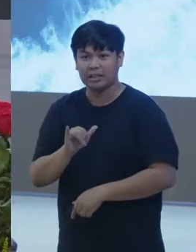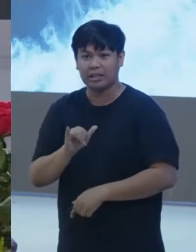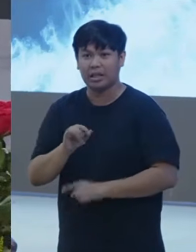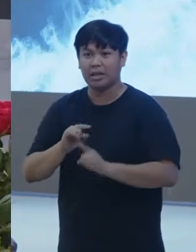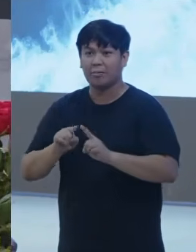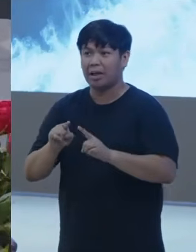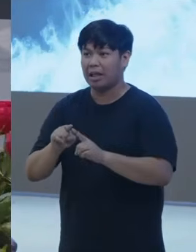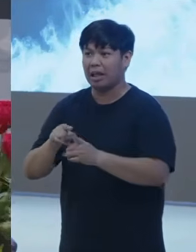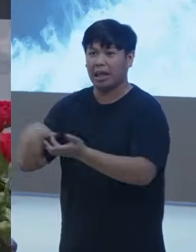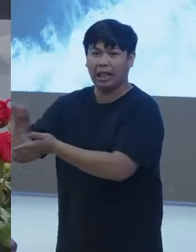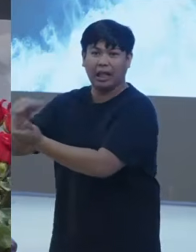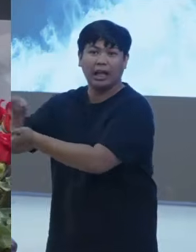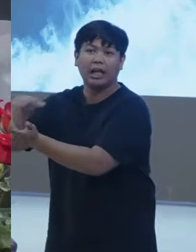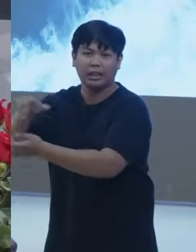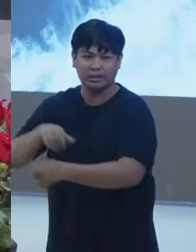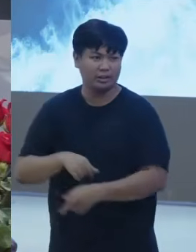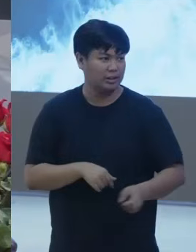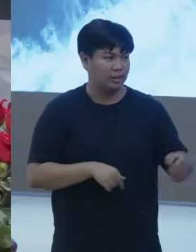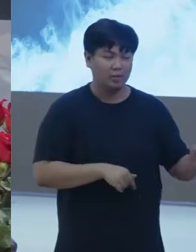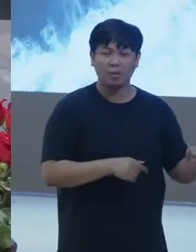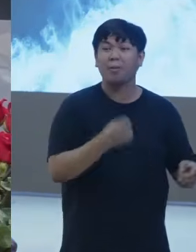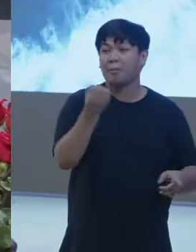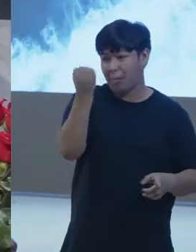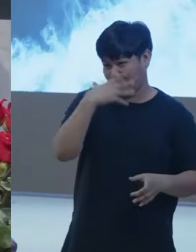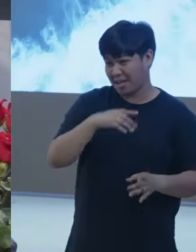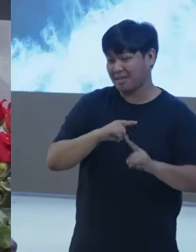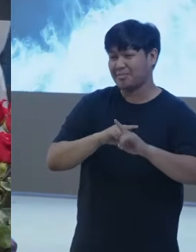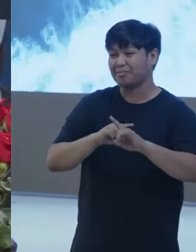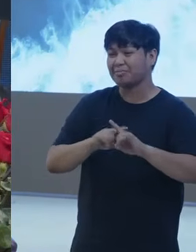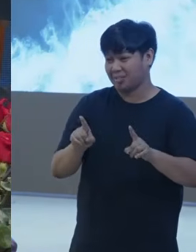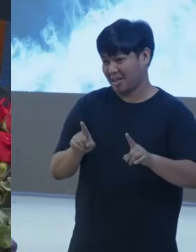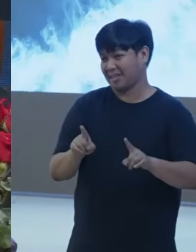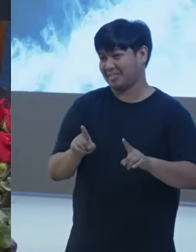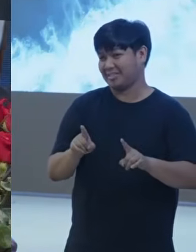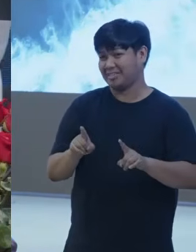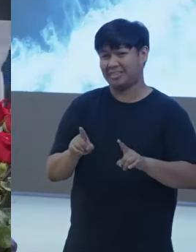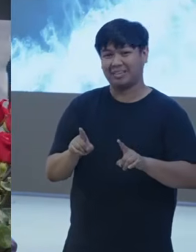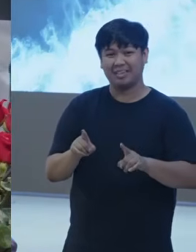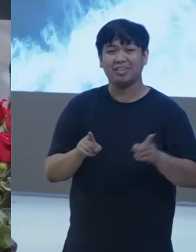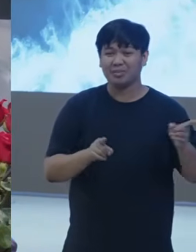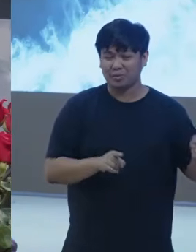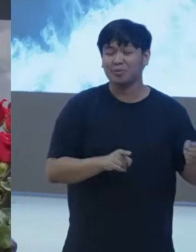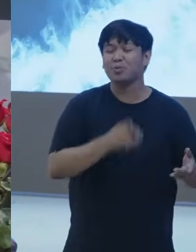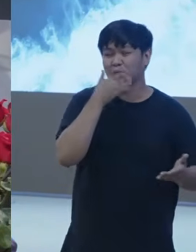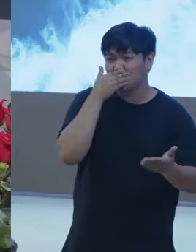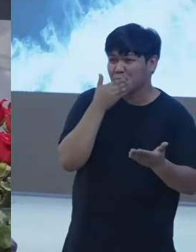palikero. No? Ay basta, Panginoon, gusto ko cute.